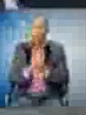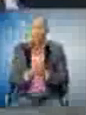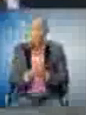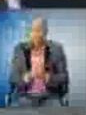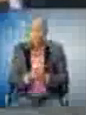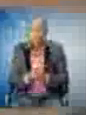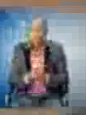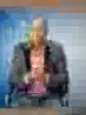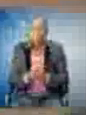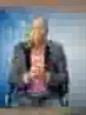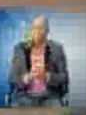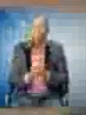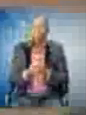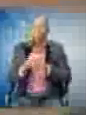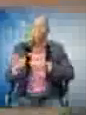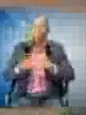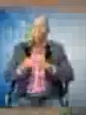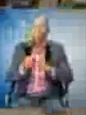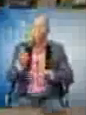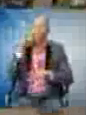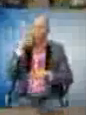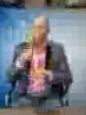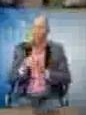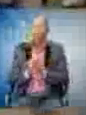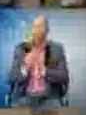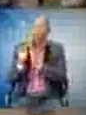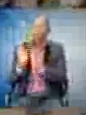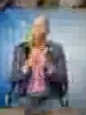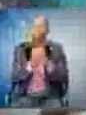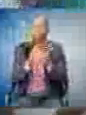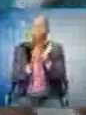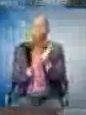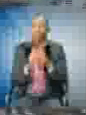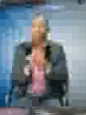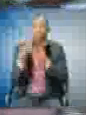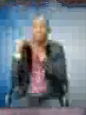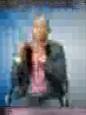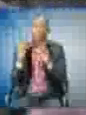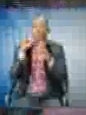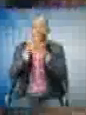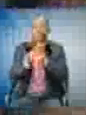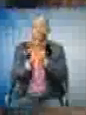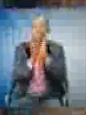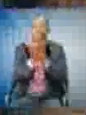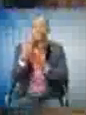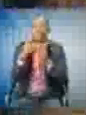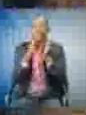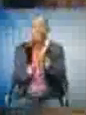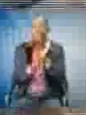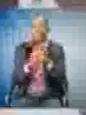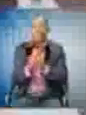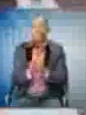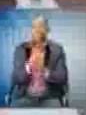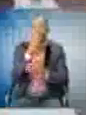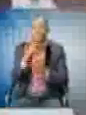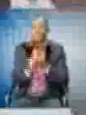plus tôt possible pour le fonctionnement des écoles. Depuis la rentrée de classe édition 2012-2013, au